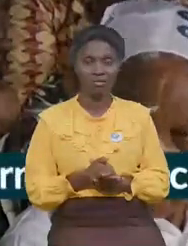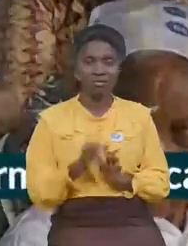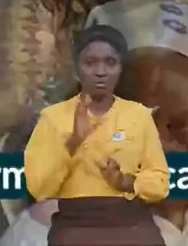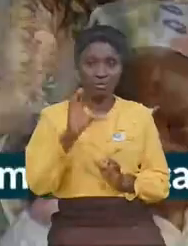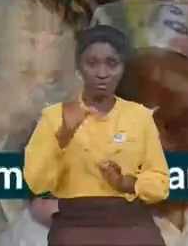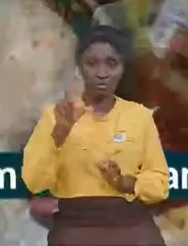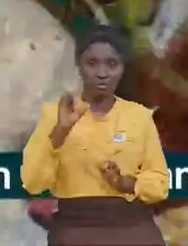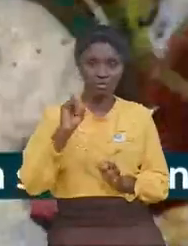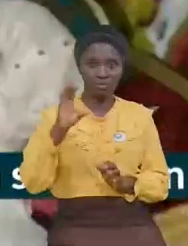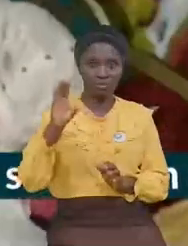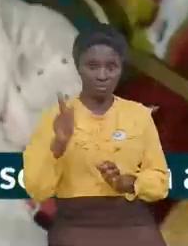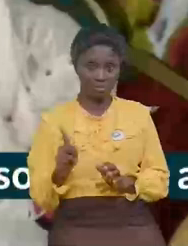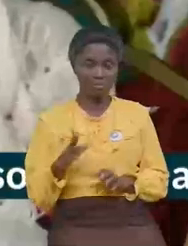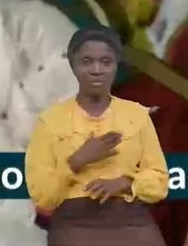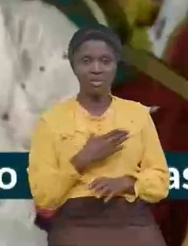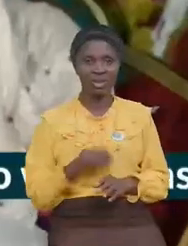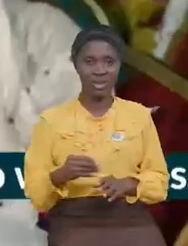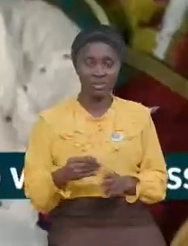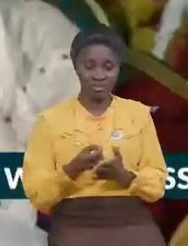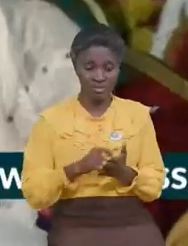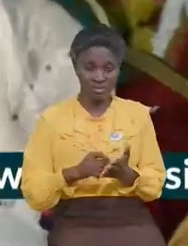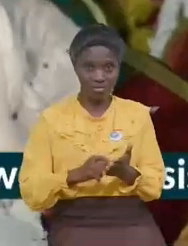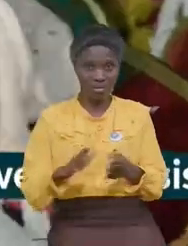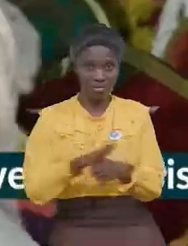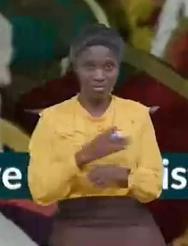s'afficher et vous ferez bien